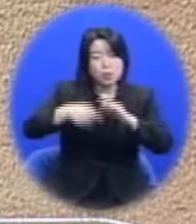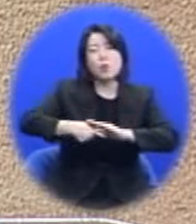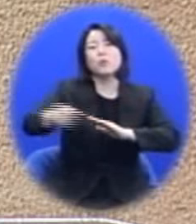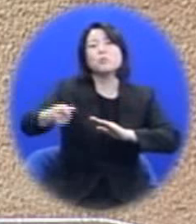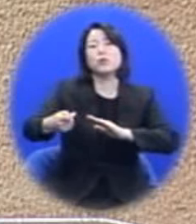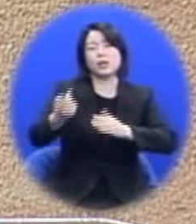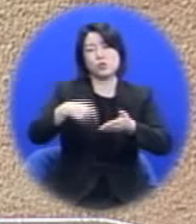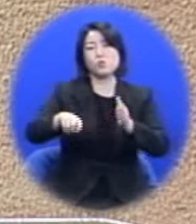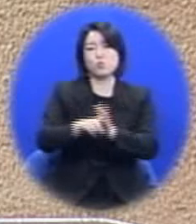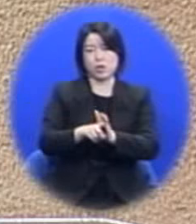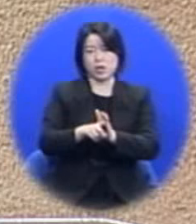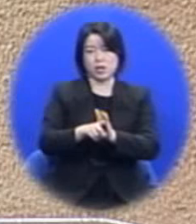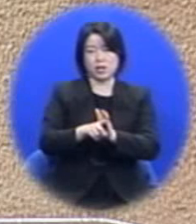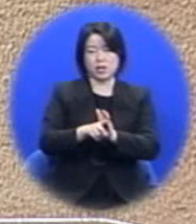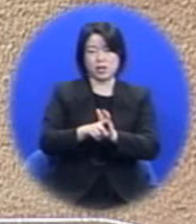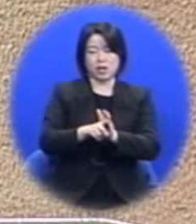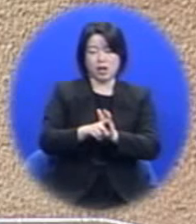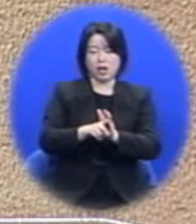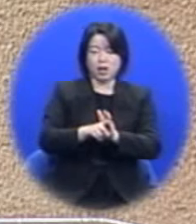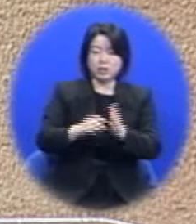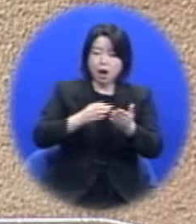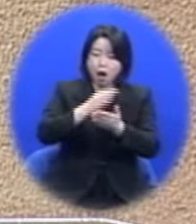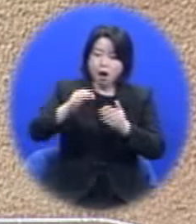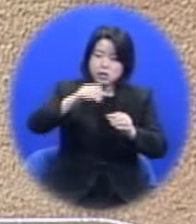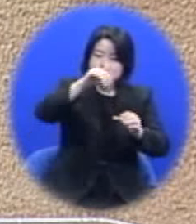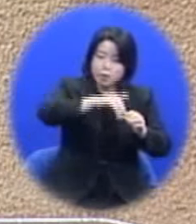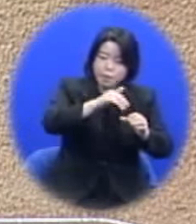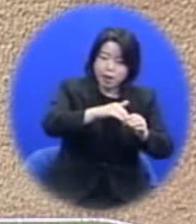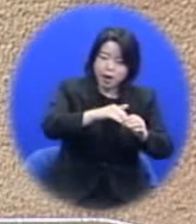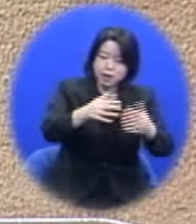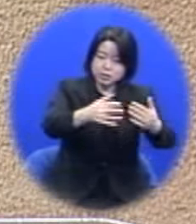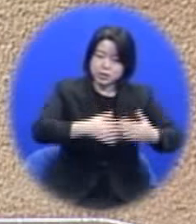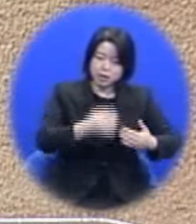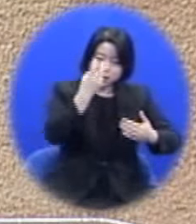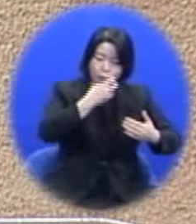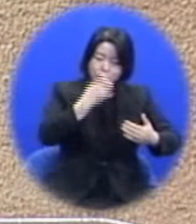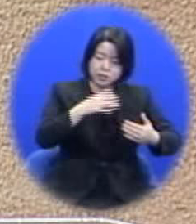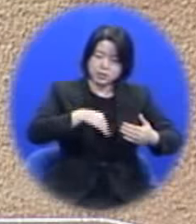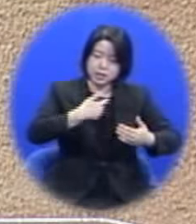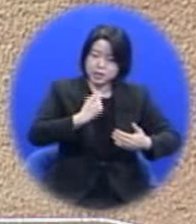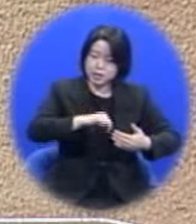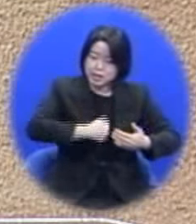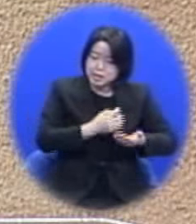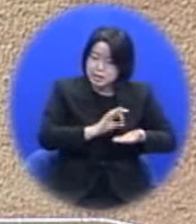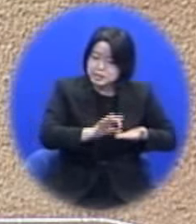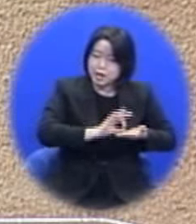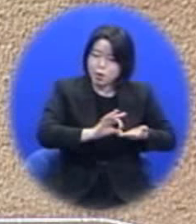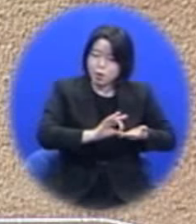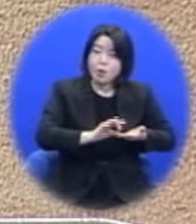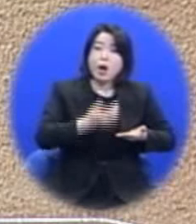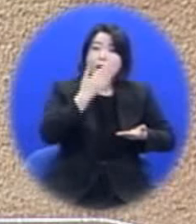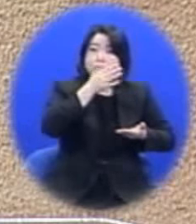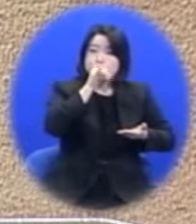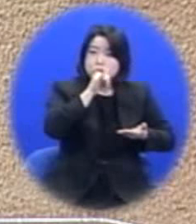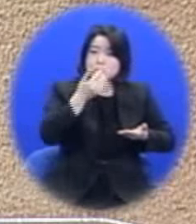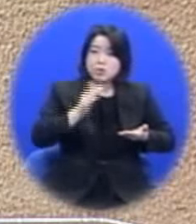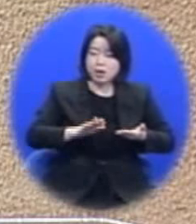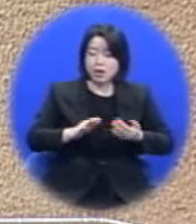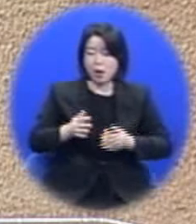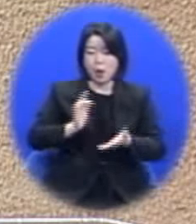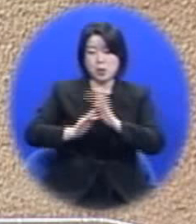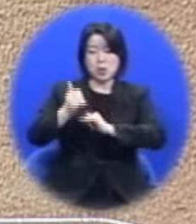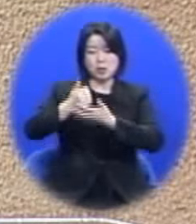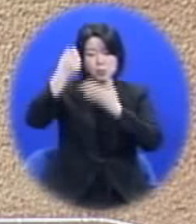헌금하면 자기가 관리해서 결국 자기가 쓸 텐데 아 이걸 예수님 발에다 붙는 거 보고 막 화가 난 거예요.